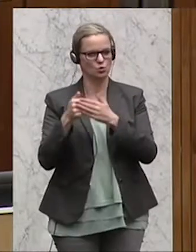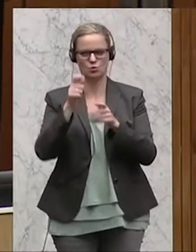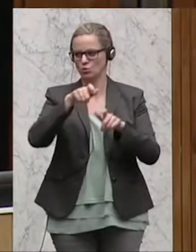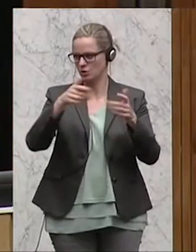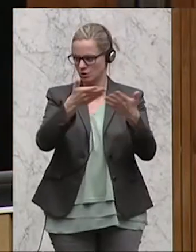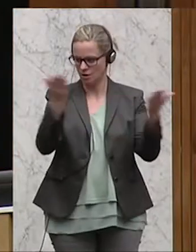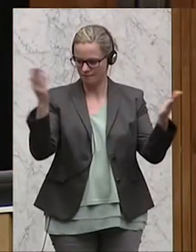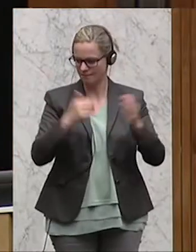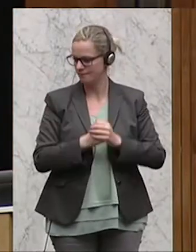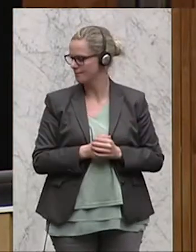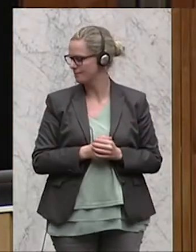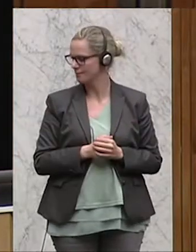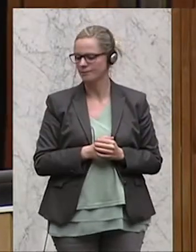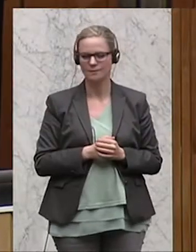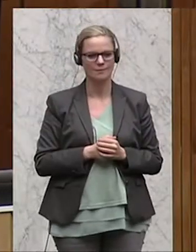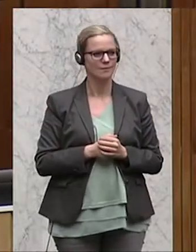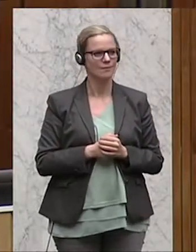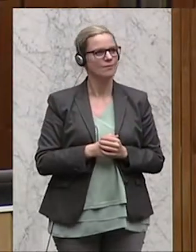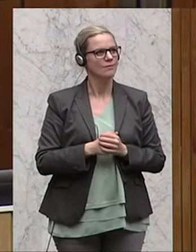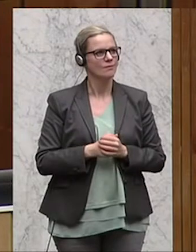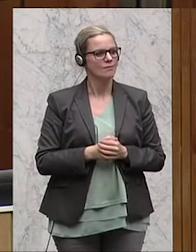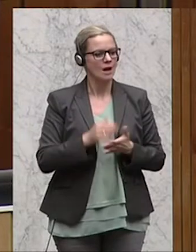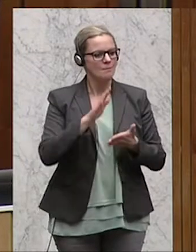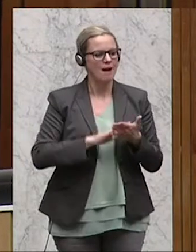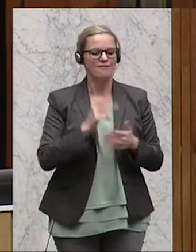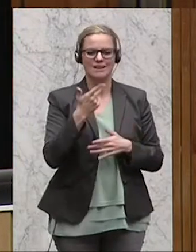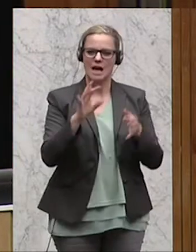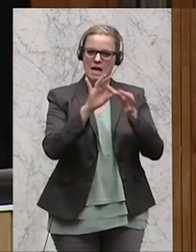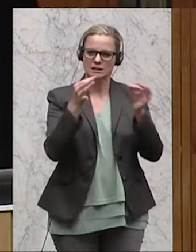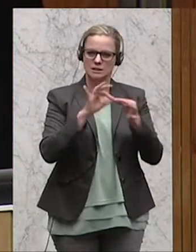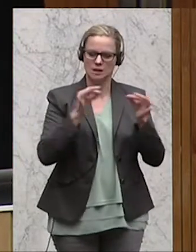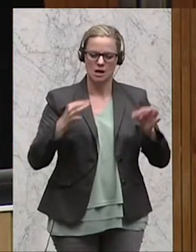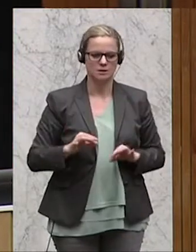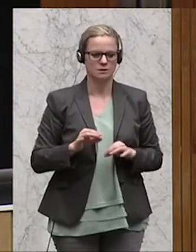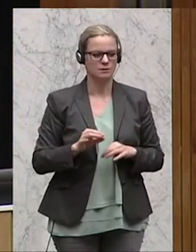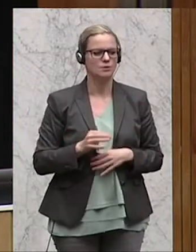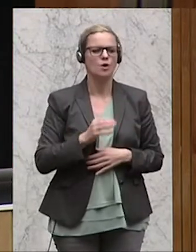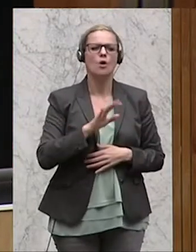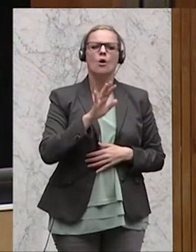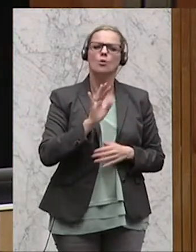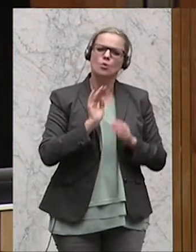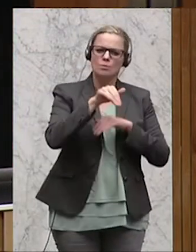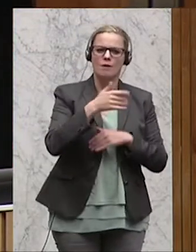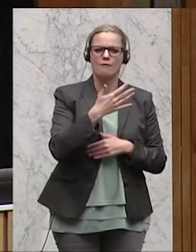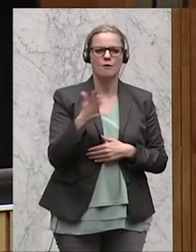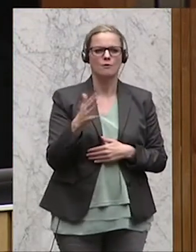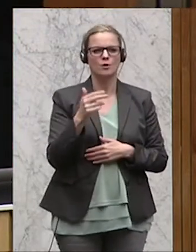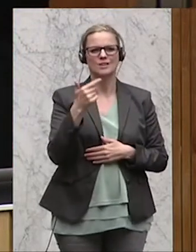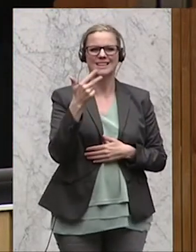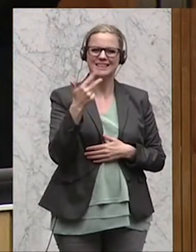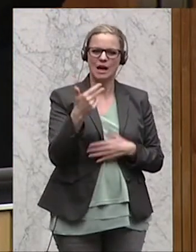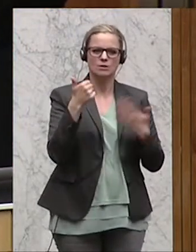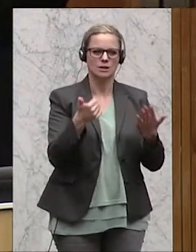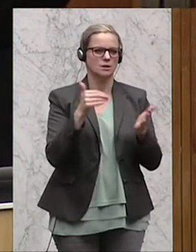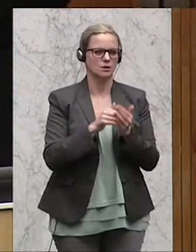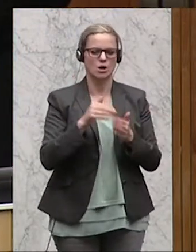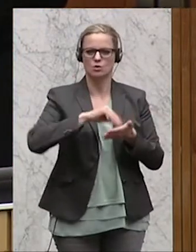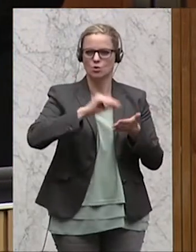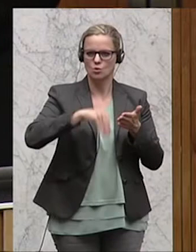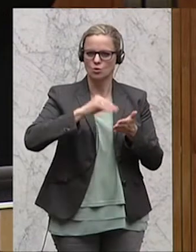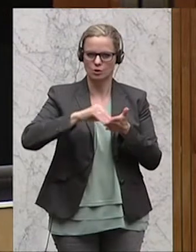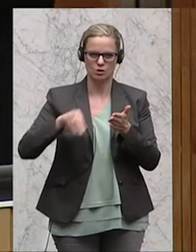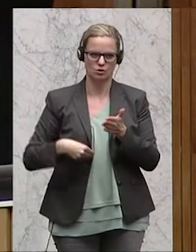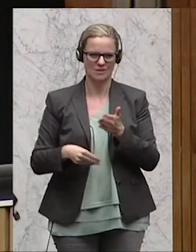und Unterstützer. Drei Sätze zu Beginn. Mehr als 562.000 Unterschriften, fast 9%